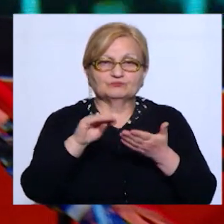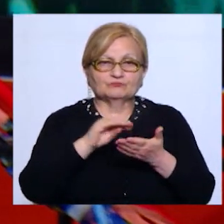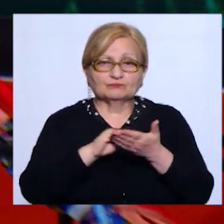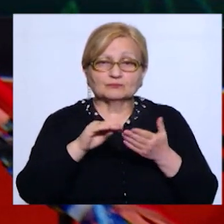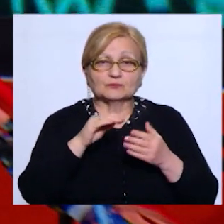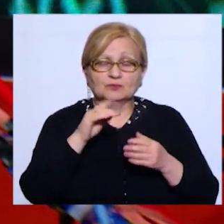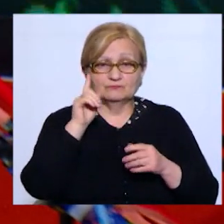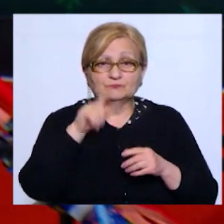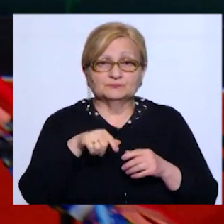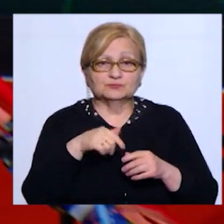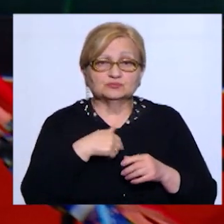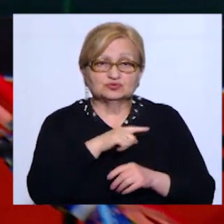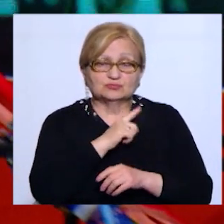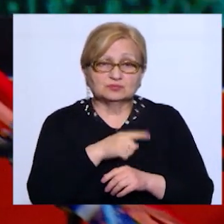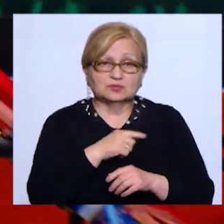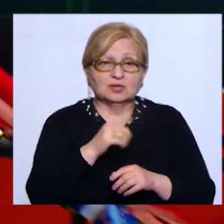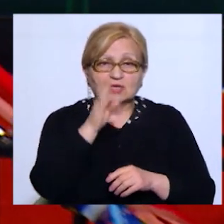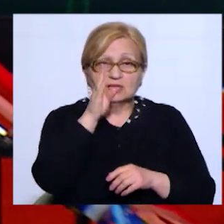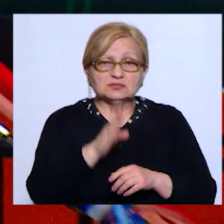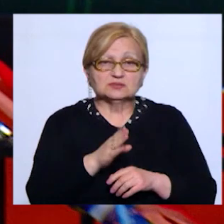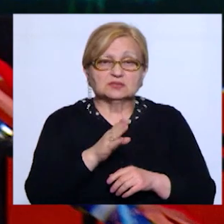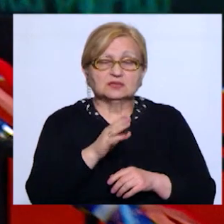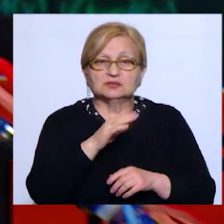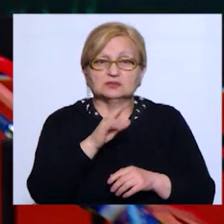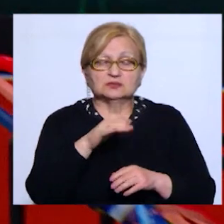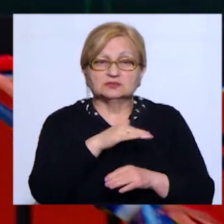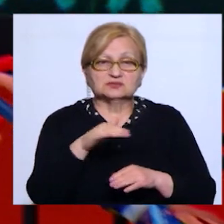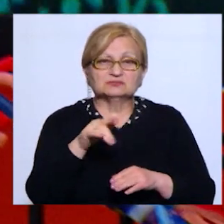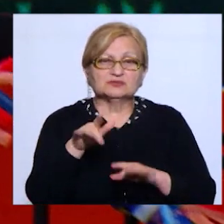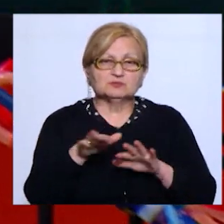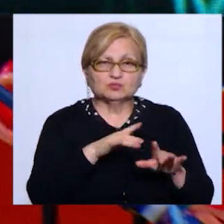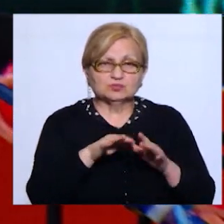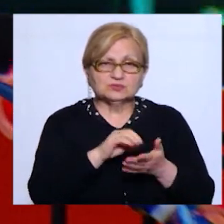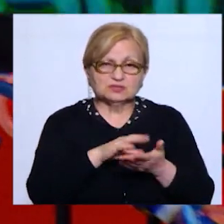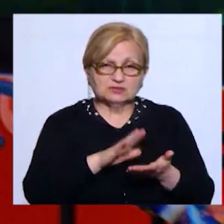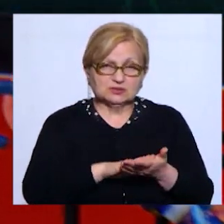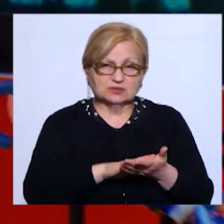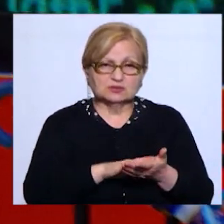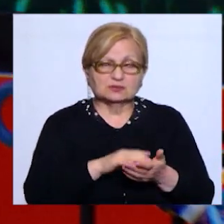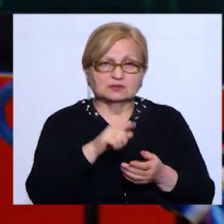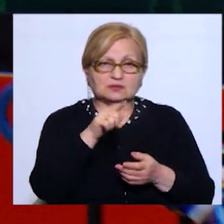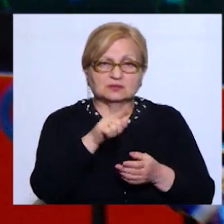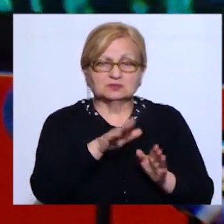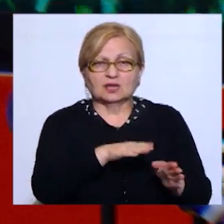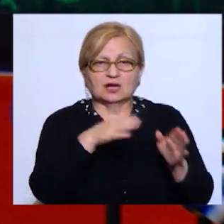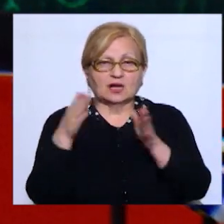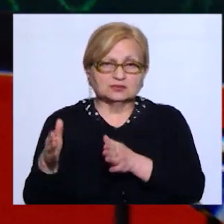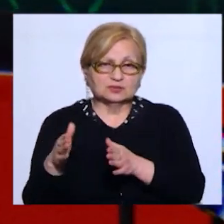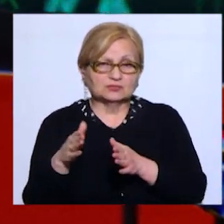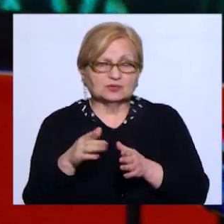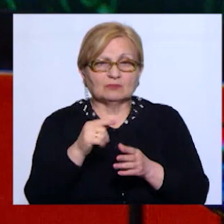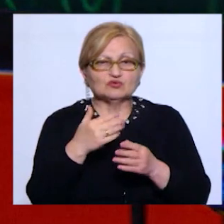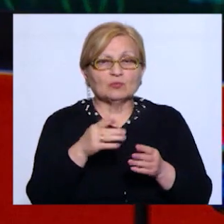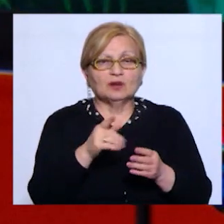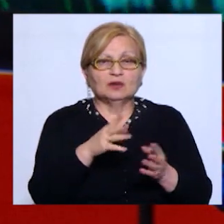კუთხის განსაზღვრა შეგვიძლია. როცა ჩვენ უკვე ვიცით წრფის ფუნქციის ჩაწერა და საკონტროლო სიტუაციაზე გადატანა, დახრის